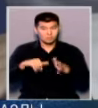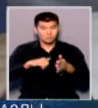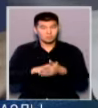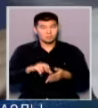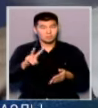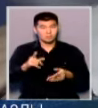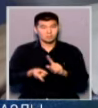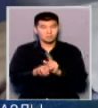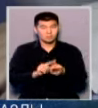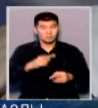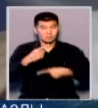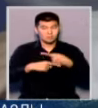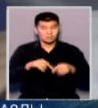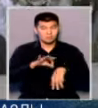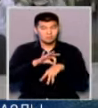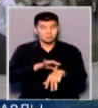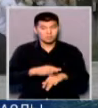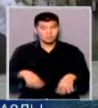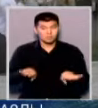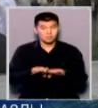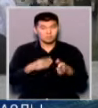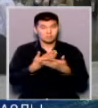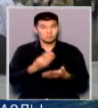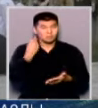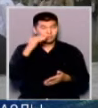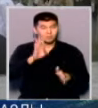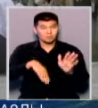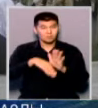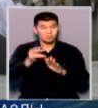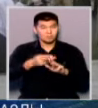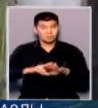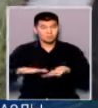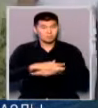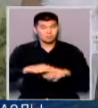латын қарпіне кезең-кезеңмен көшеміз. Сондықтан сапалылық